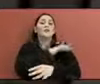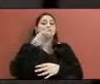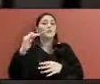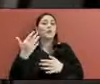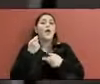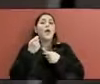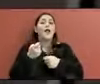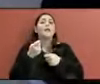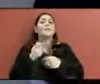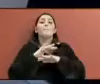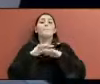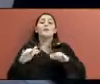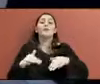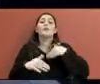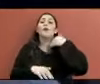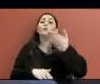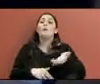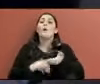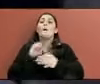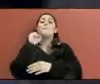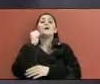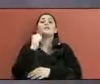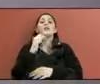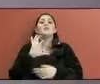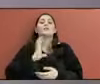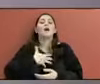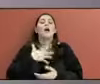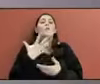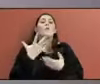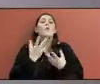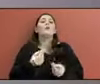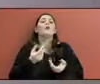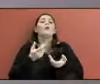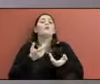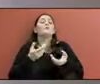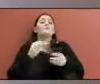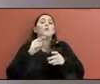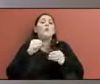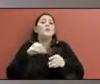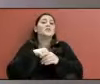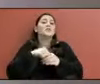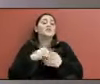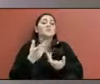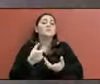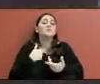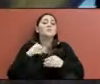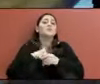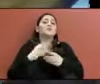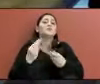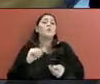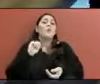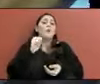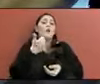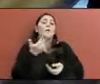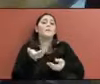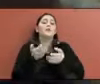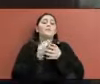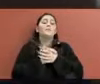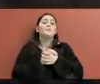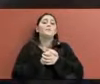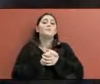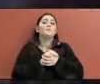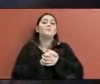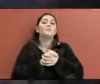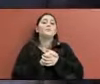eğitimlerini tamamladıktan sonra meslek sahibi olabilmeleri bizim için çok çok önemli. Evet. Burada Cemil Meriç aşçı